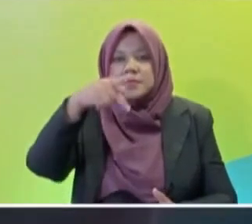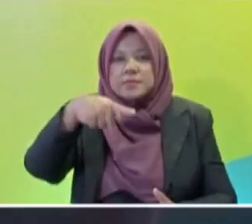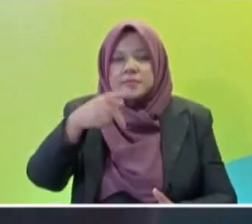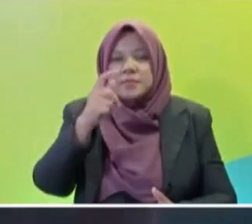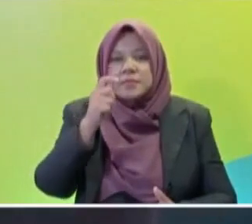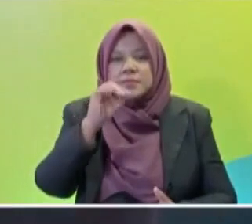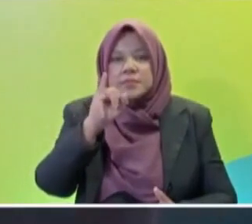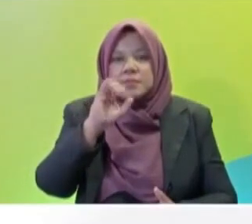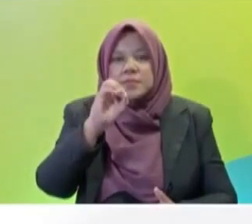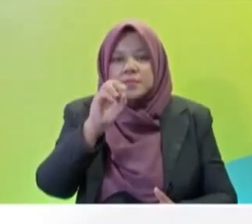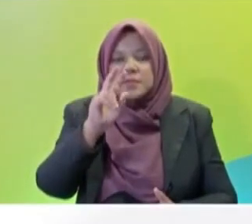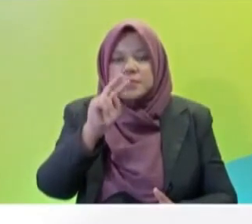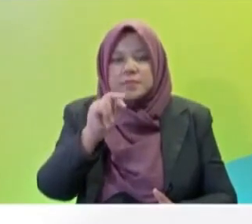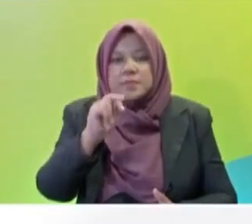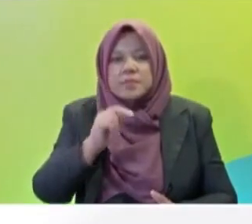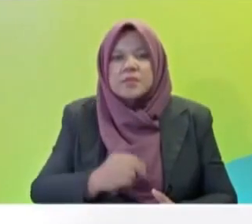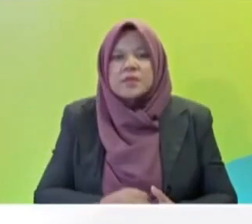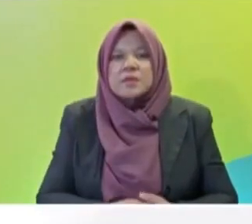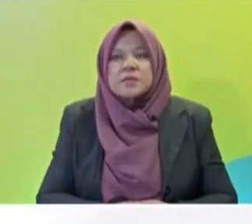ideal caption